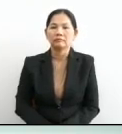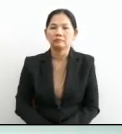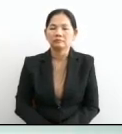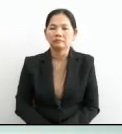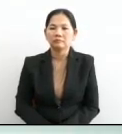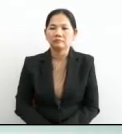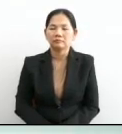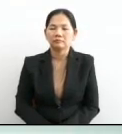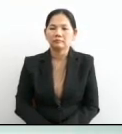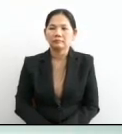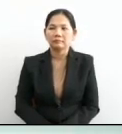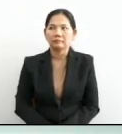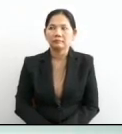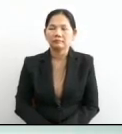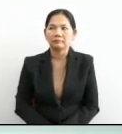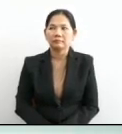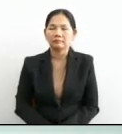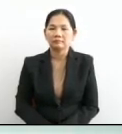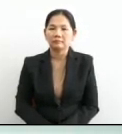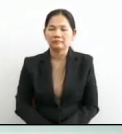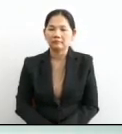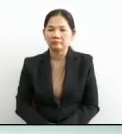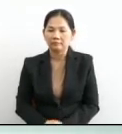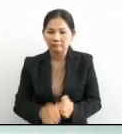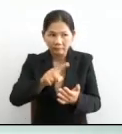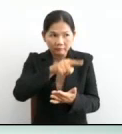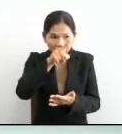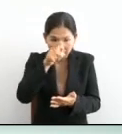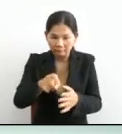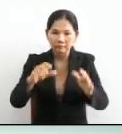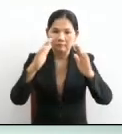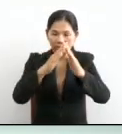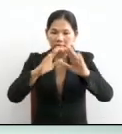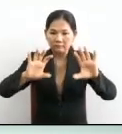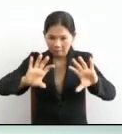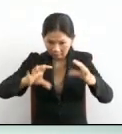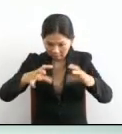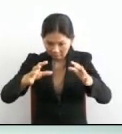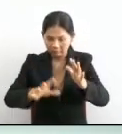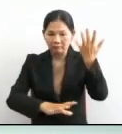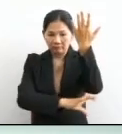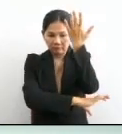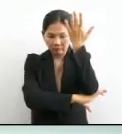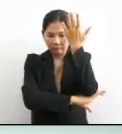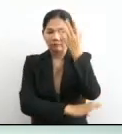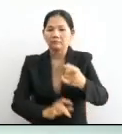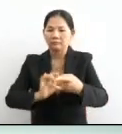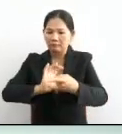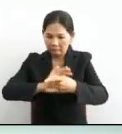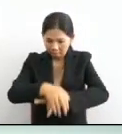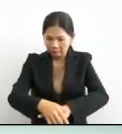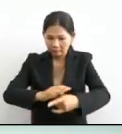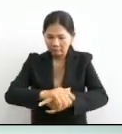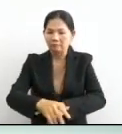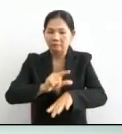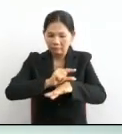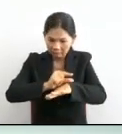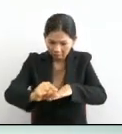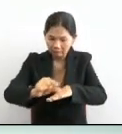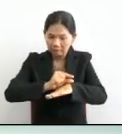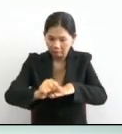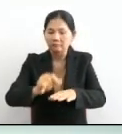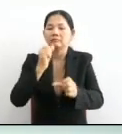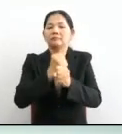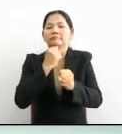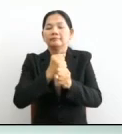chẳng ta lấy xùm nú xù thạc nông rung chạc ta kì dồn mơm đầm lồng mí từ cái chân này thua